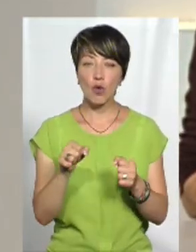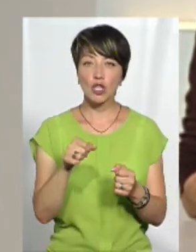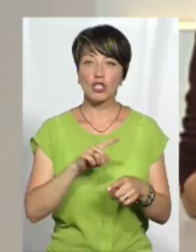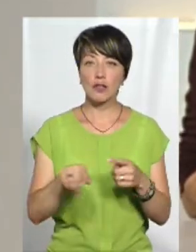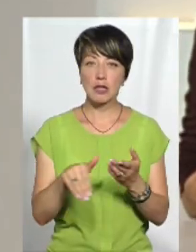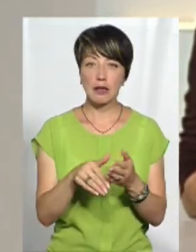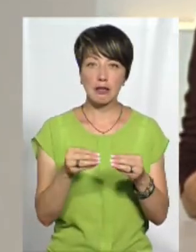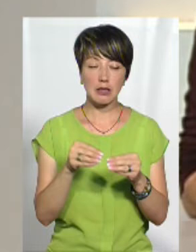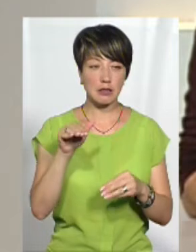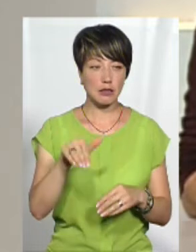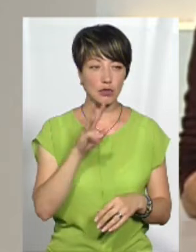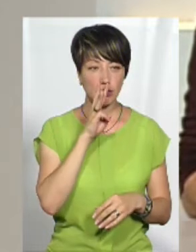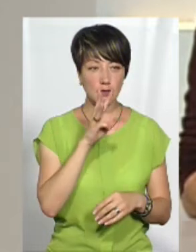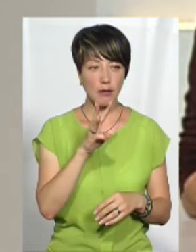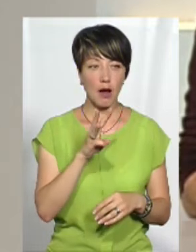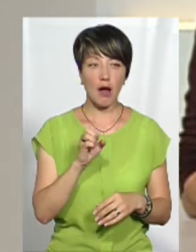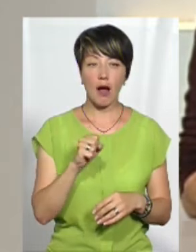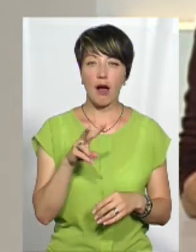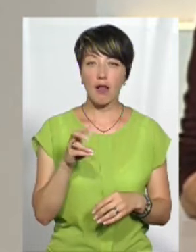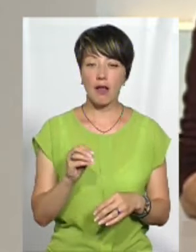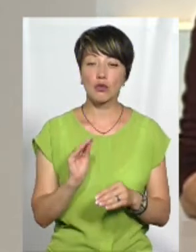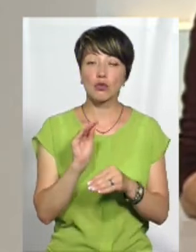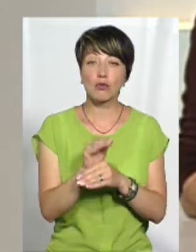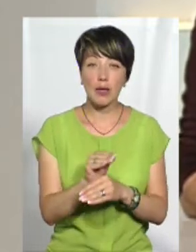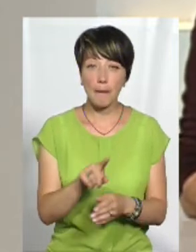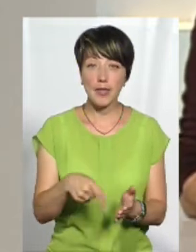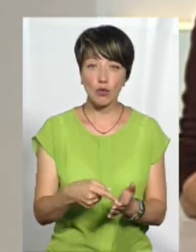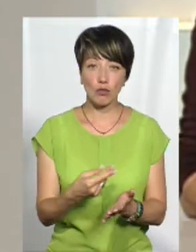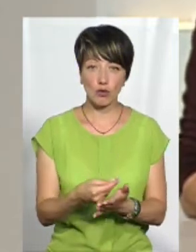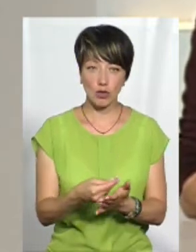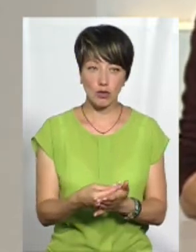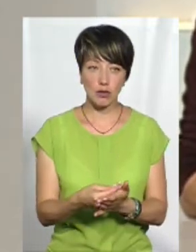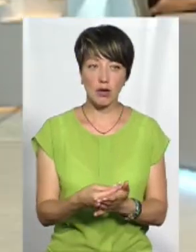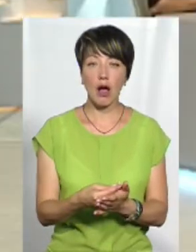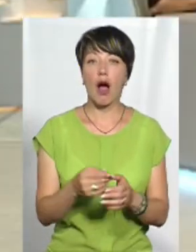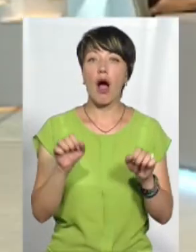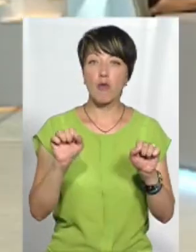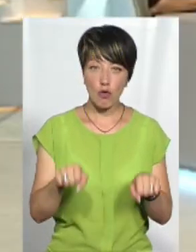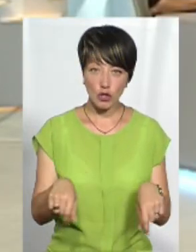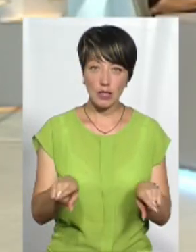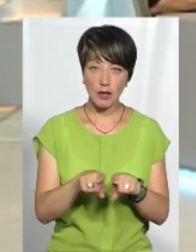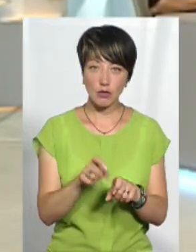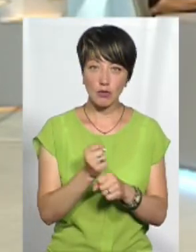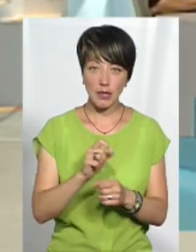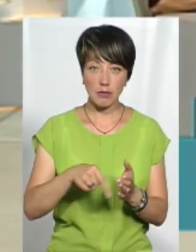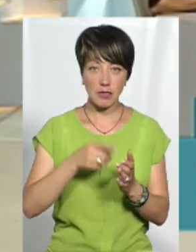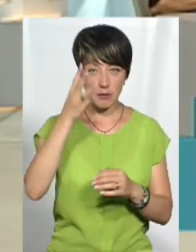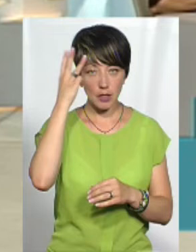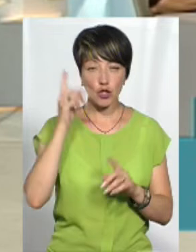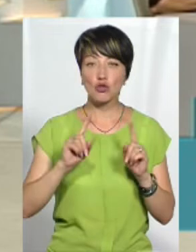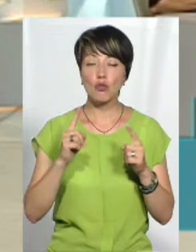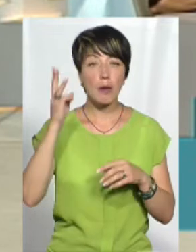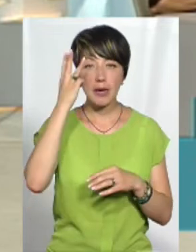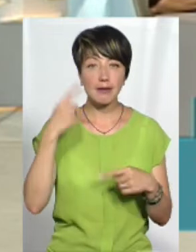отримують 10 тисяч гривень, але їх дофінансовують із міського бюджету. Пане Борис, а можна так зробити в Хмельницькому? Точніше, не так.